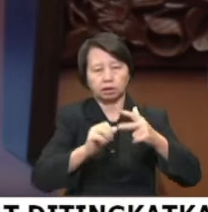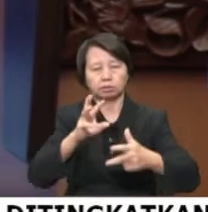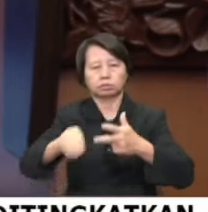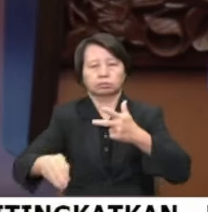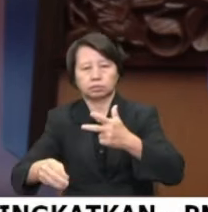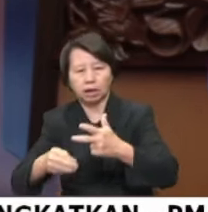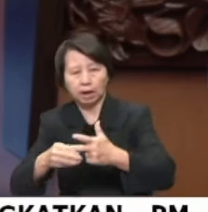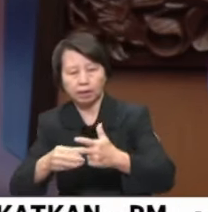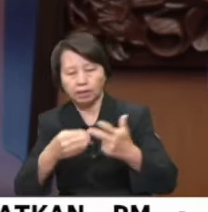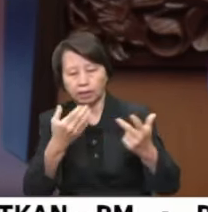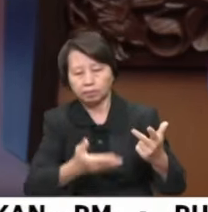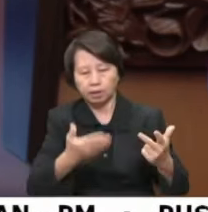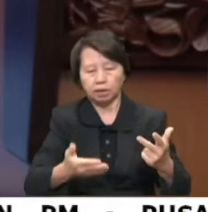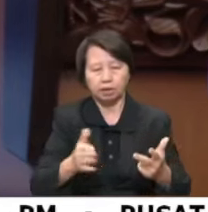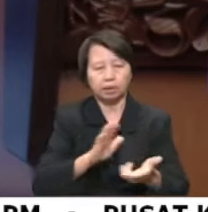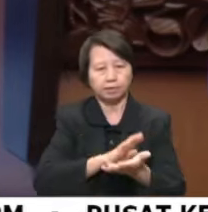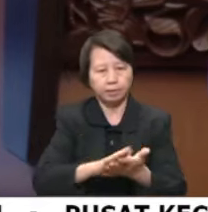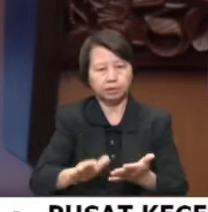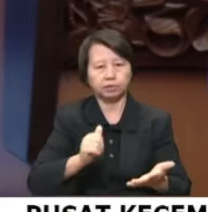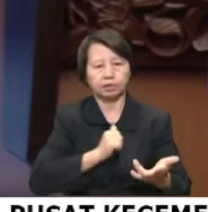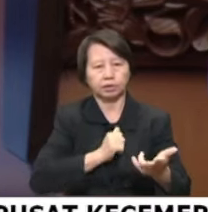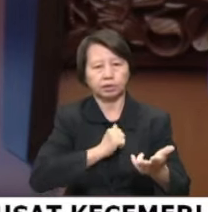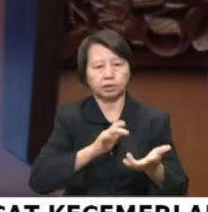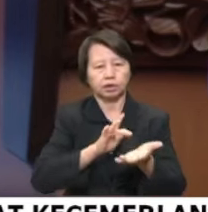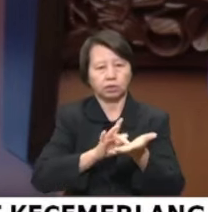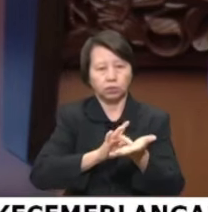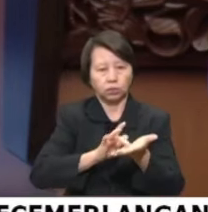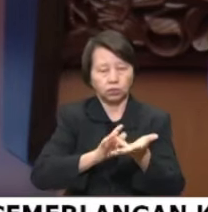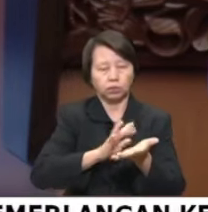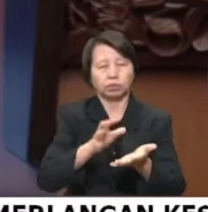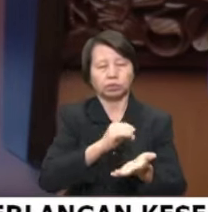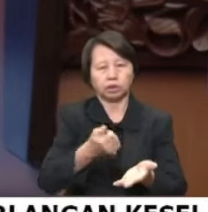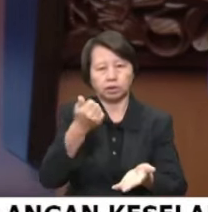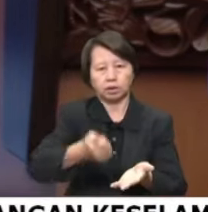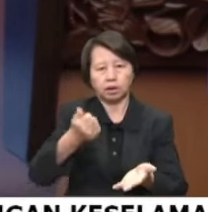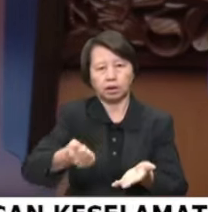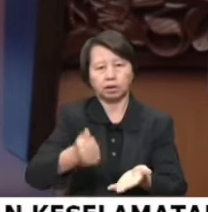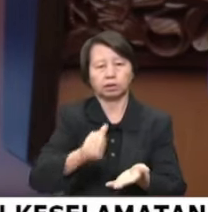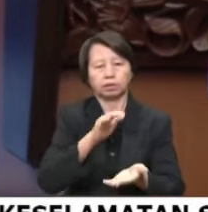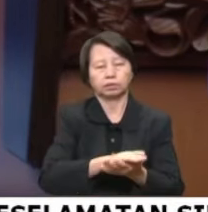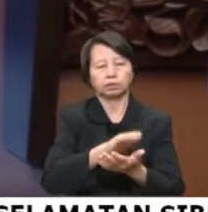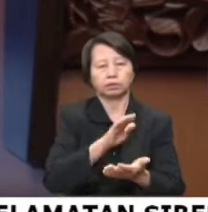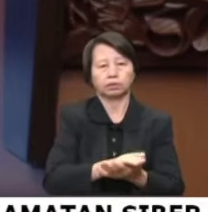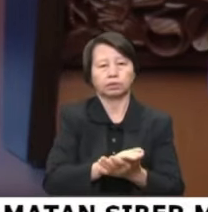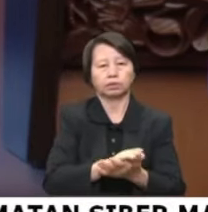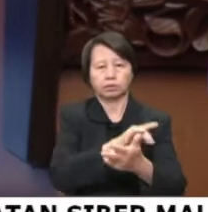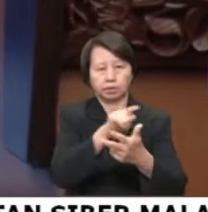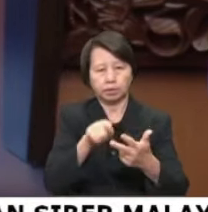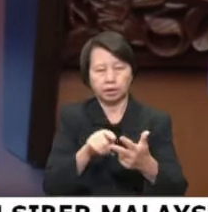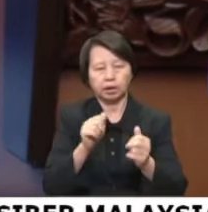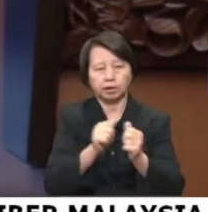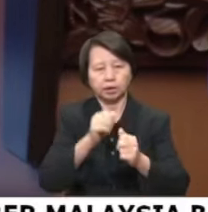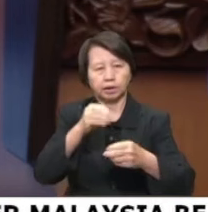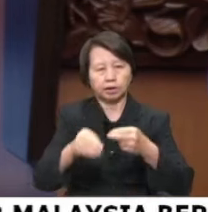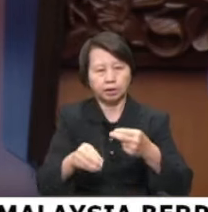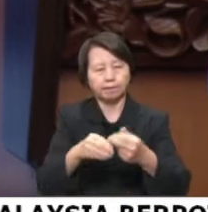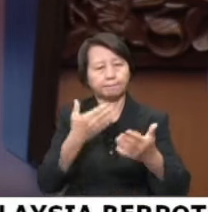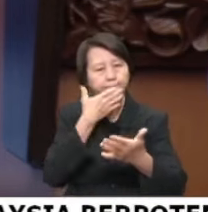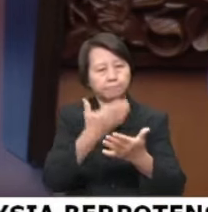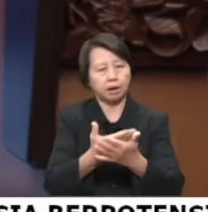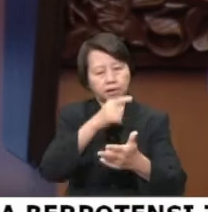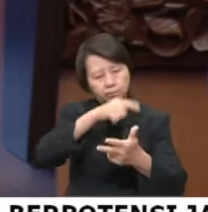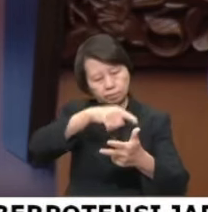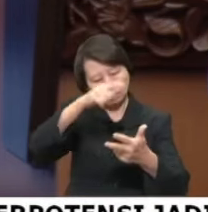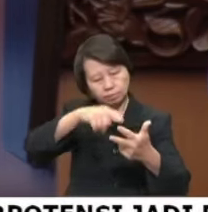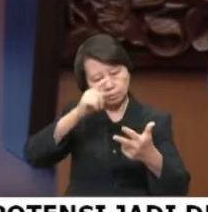iaitu barangan kebersihan diri, ubat-ubatan dan peralatan persekolahan. Dengan penambahbaikan tersebut,